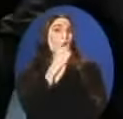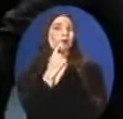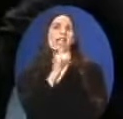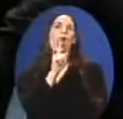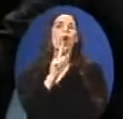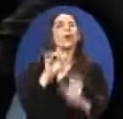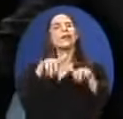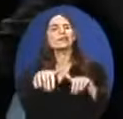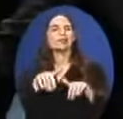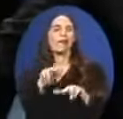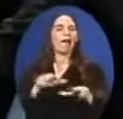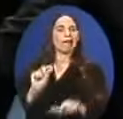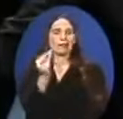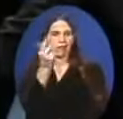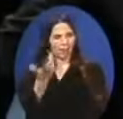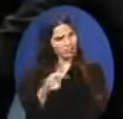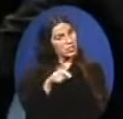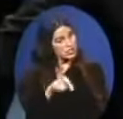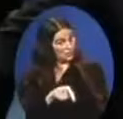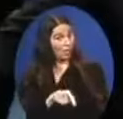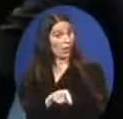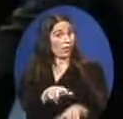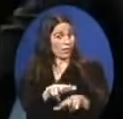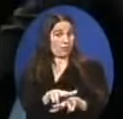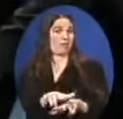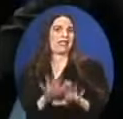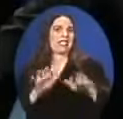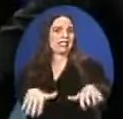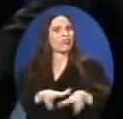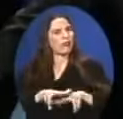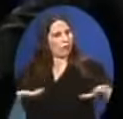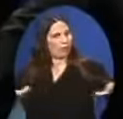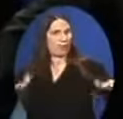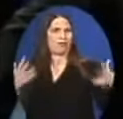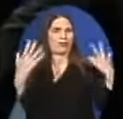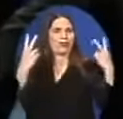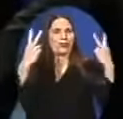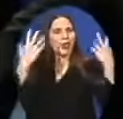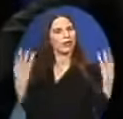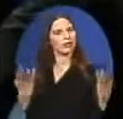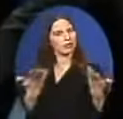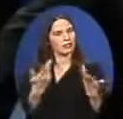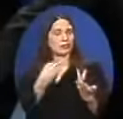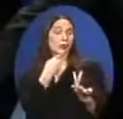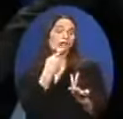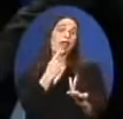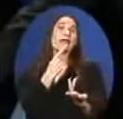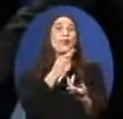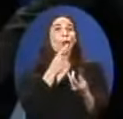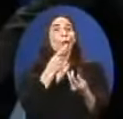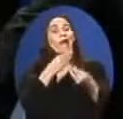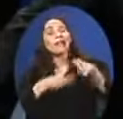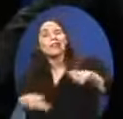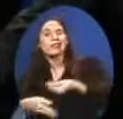נשיא מיקרונזיה, אומר את זה נשיא לא, ידידה החשובה ביותר אני... של מדינת ישראל. אפשר לבוא ולומר, אומר את זה דרך ג'פרי גולדברג,